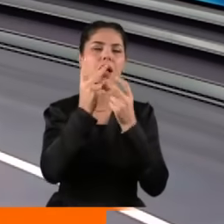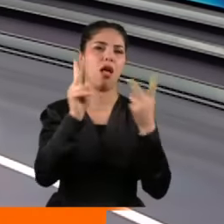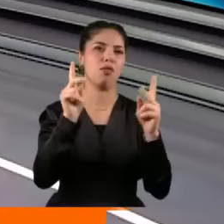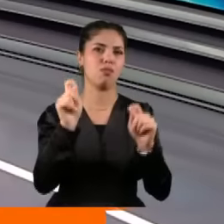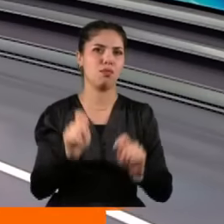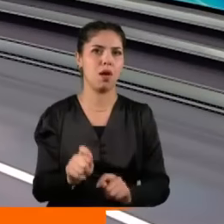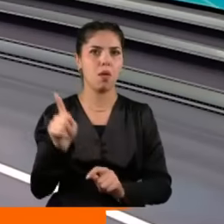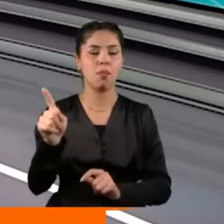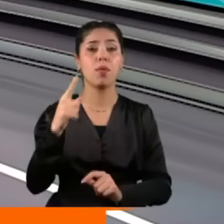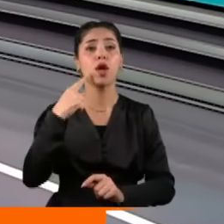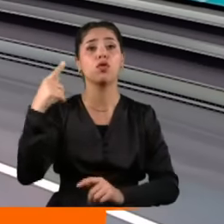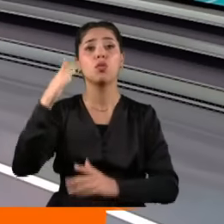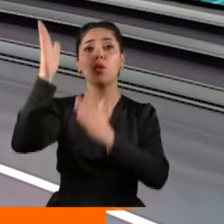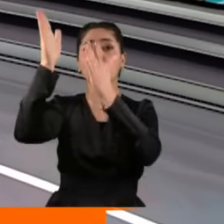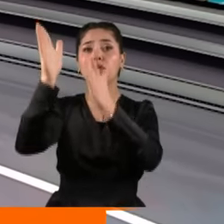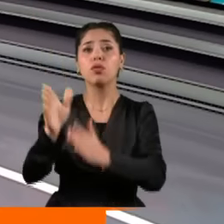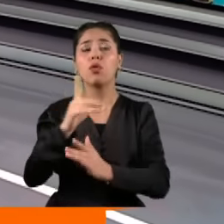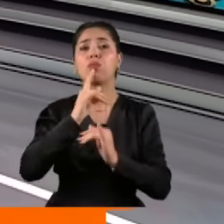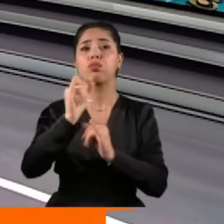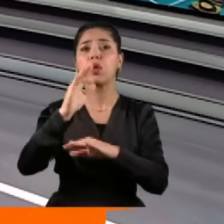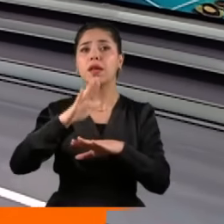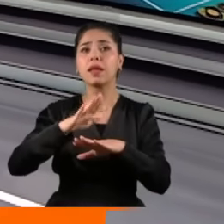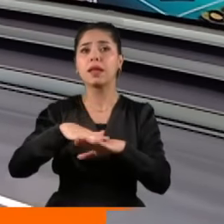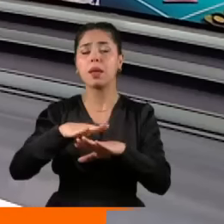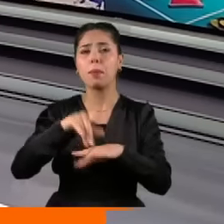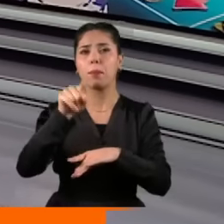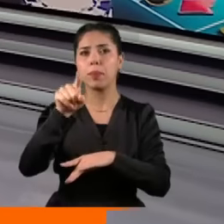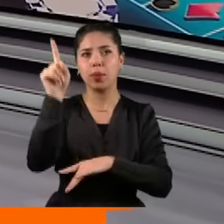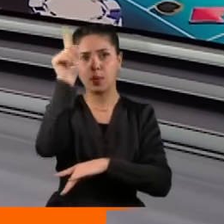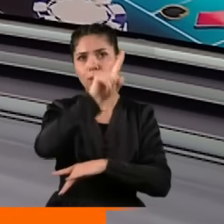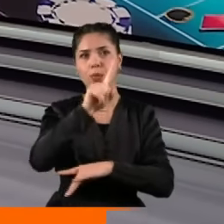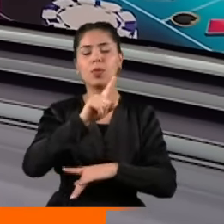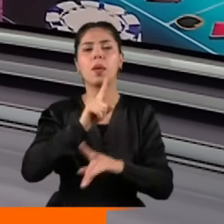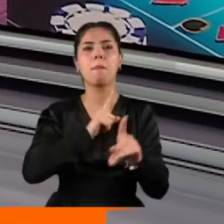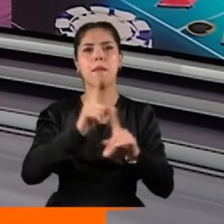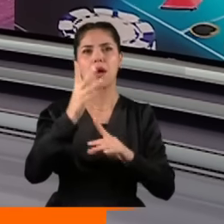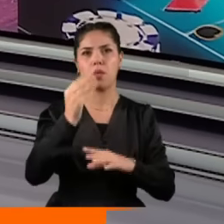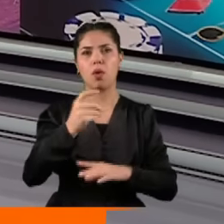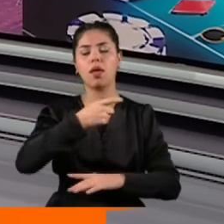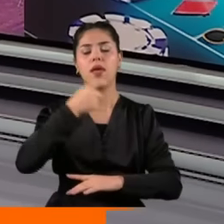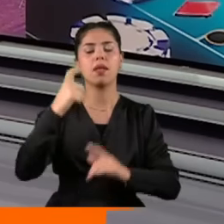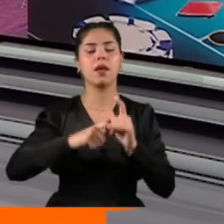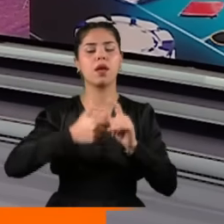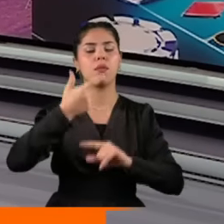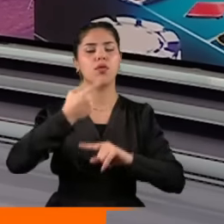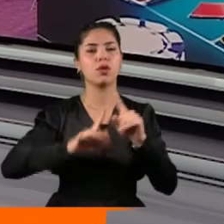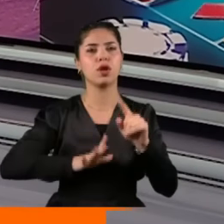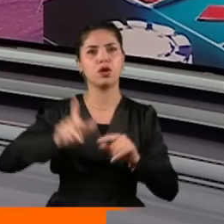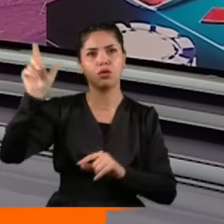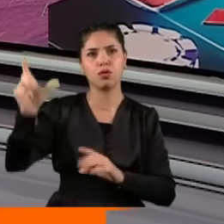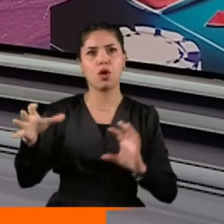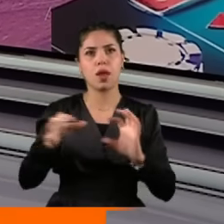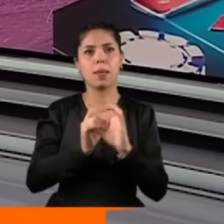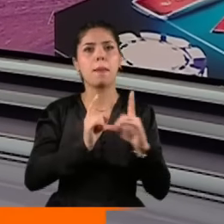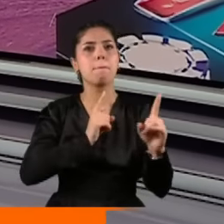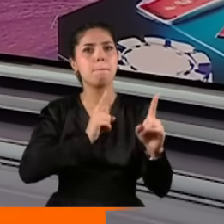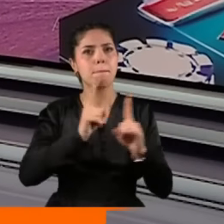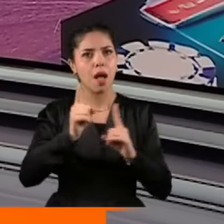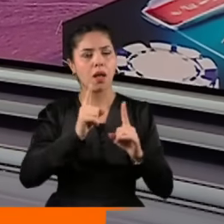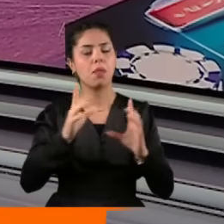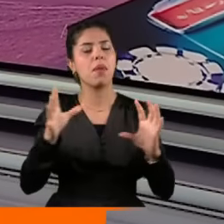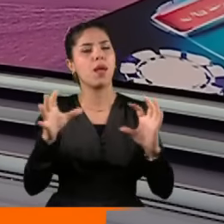de Cumhurbaşkanı Erdoğan hakaretten yargılanan eski CHP Genel Başkanı Kemal Kılıçdaroğlu hakkında açılan dava ile ilgiliydi. Bakan Tunç, karalama